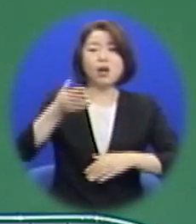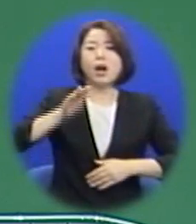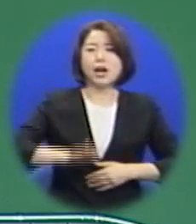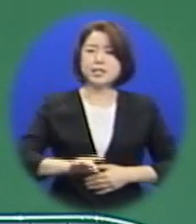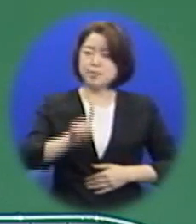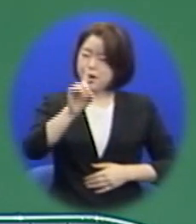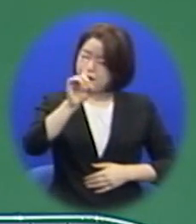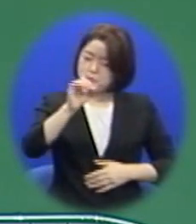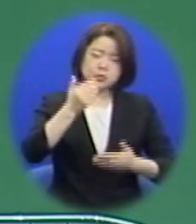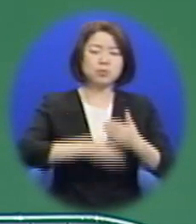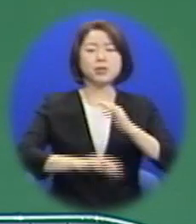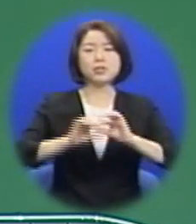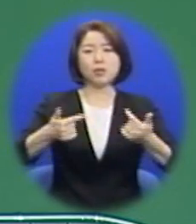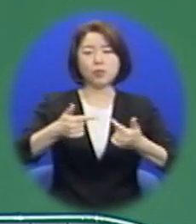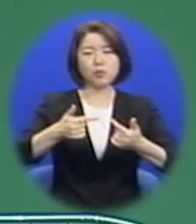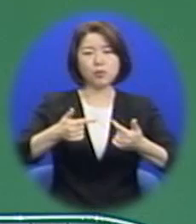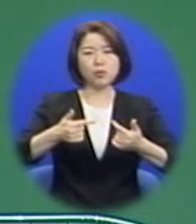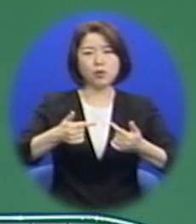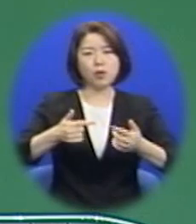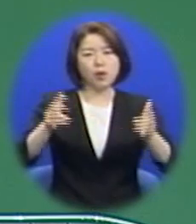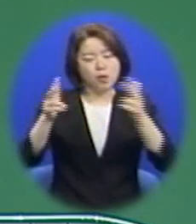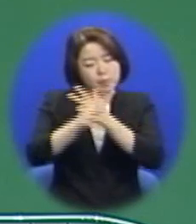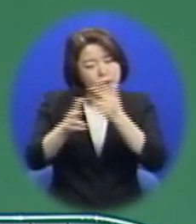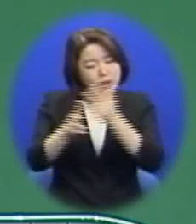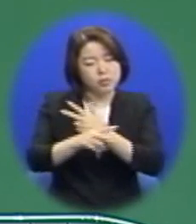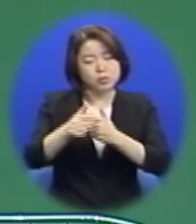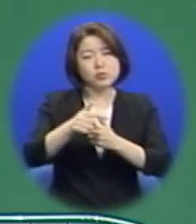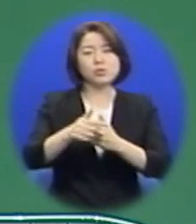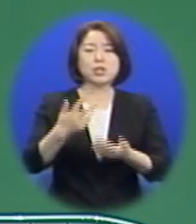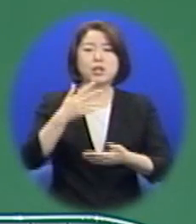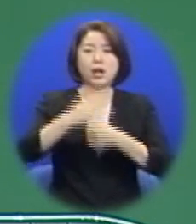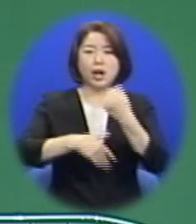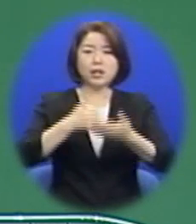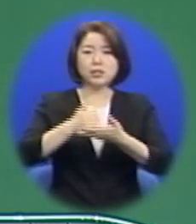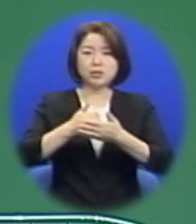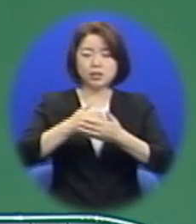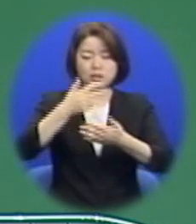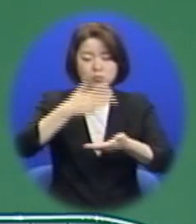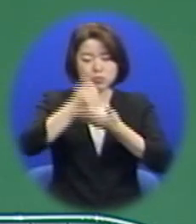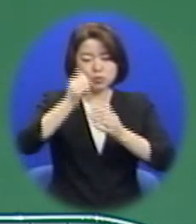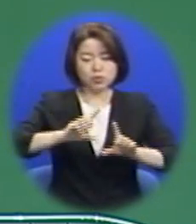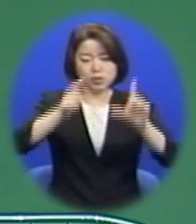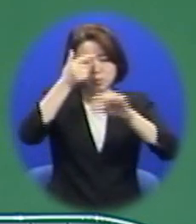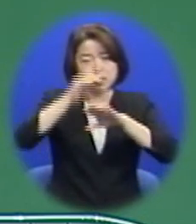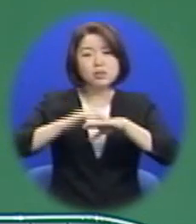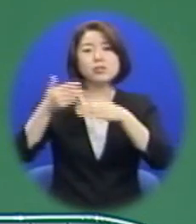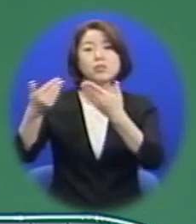않고 매 주일마다 하나님께 주일 예배를 드렸었다는